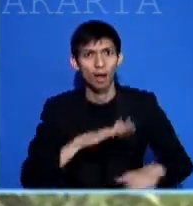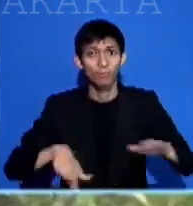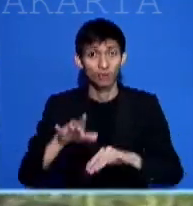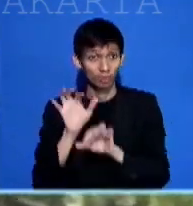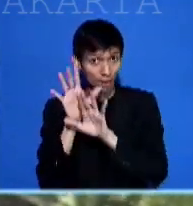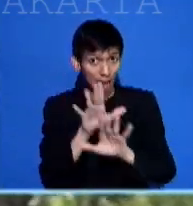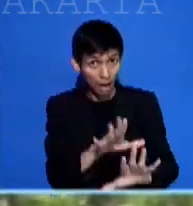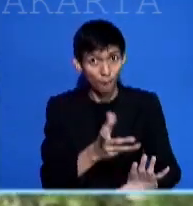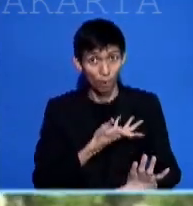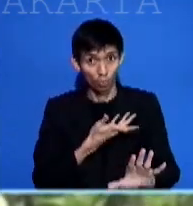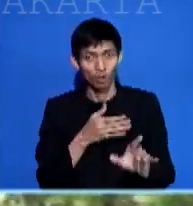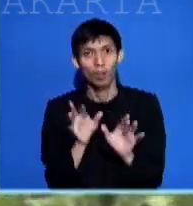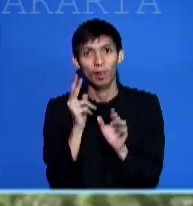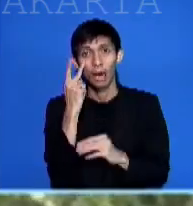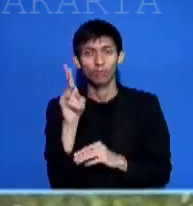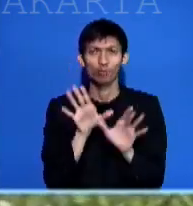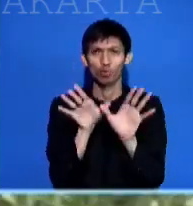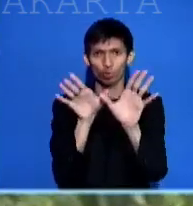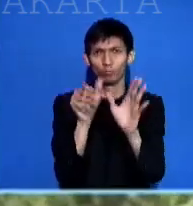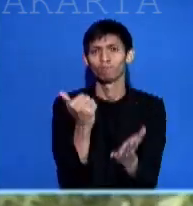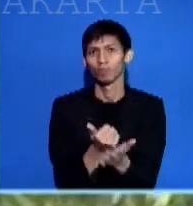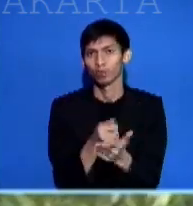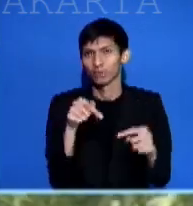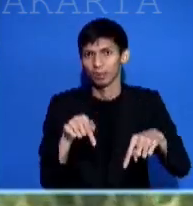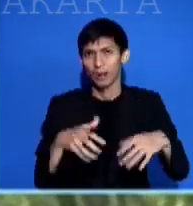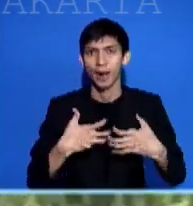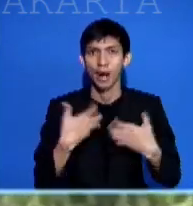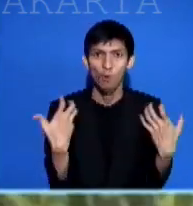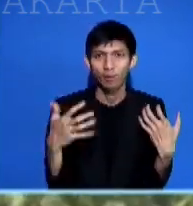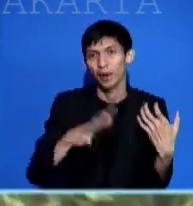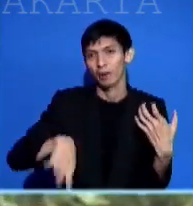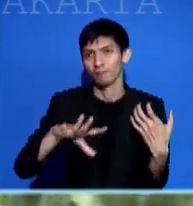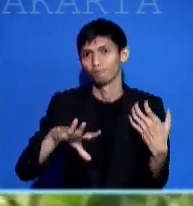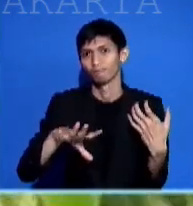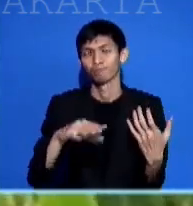jalaran peksi menjudaken perangan Wigati sbeting ekosistem